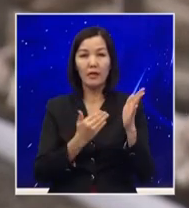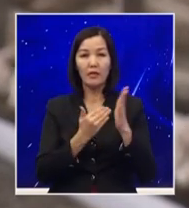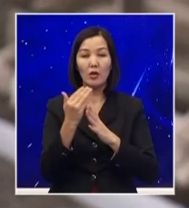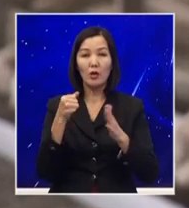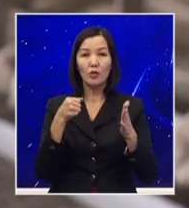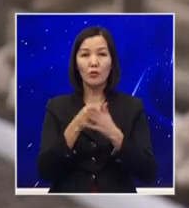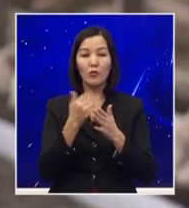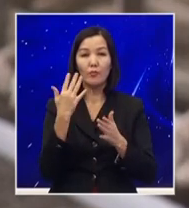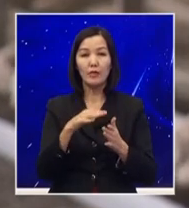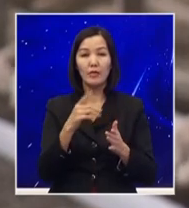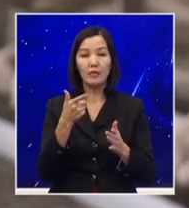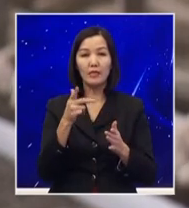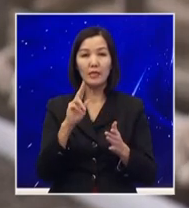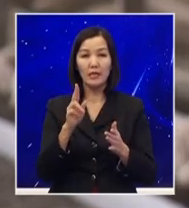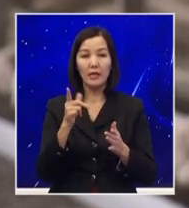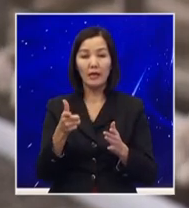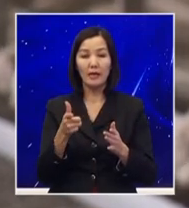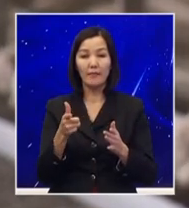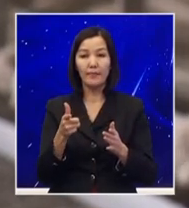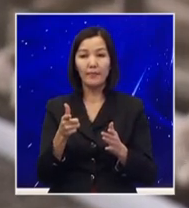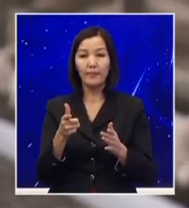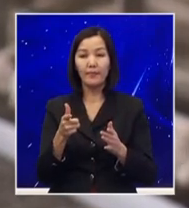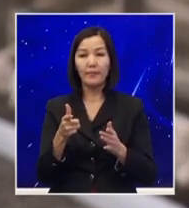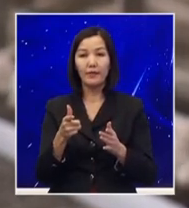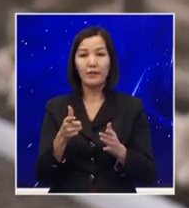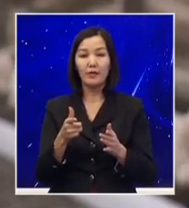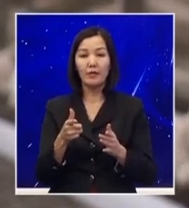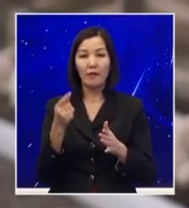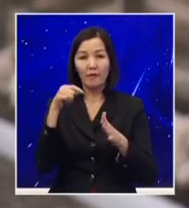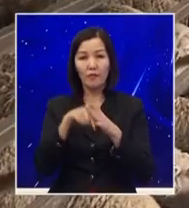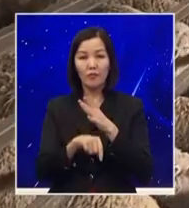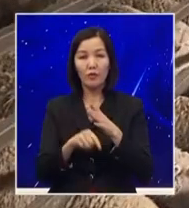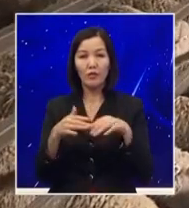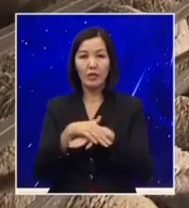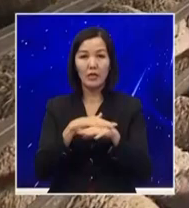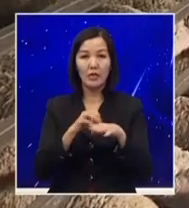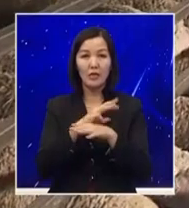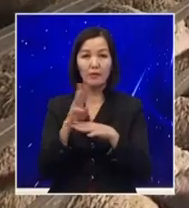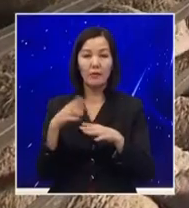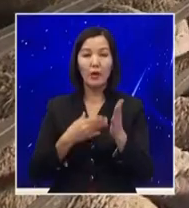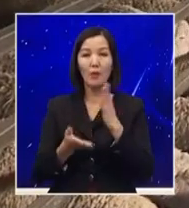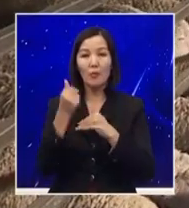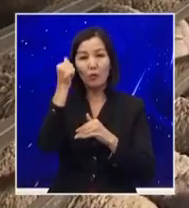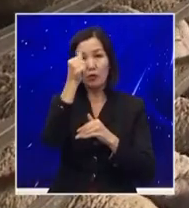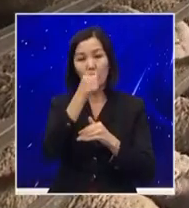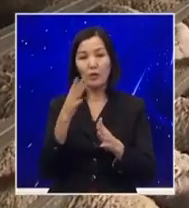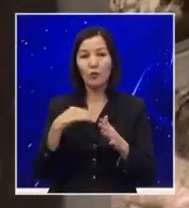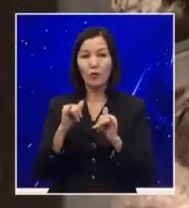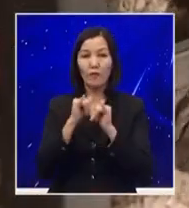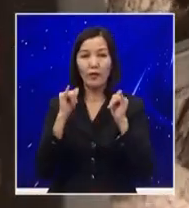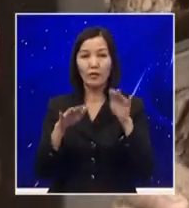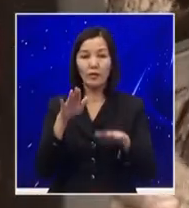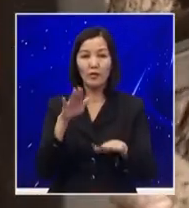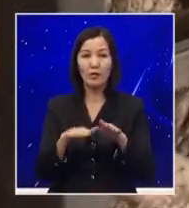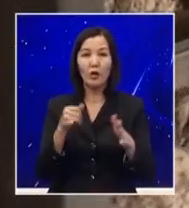до 50 килограммов. И хотим насытить свой внутренний рынок. В прошлом году удалось добиться увеличения веса одной